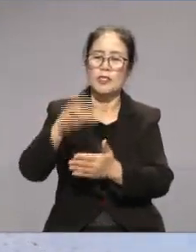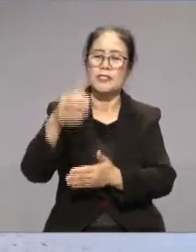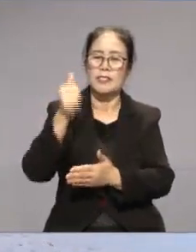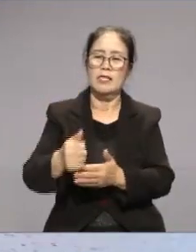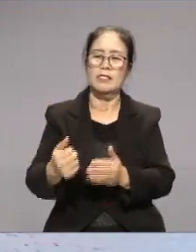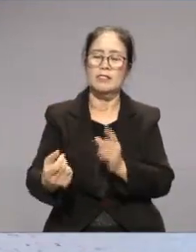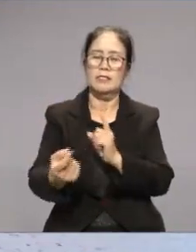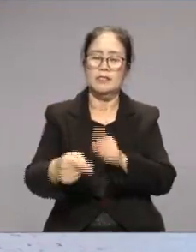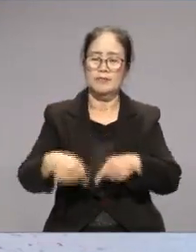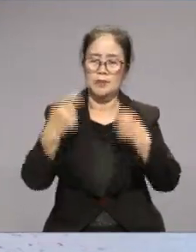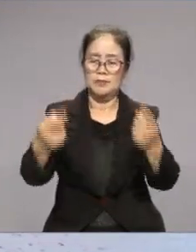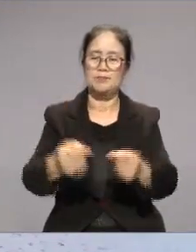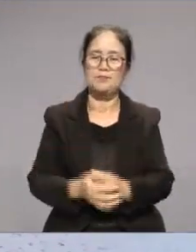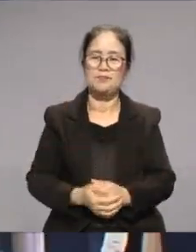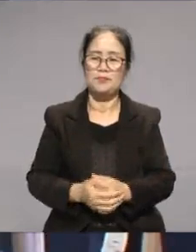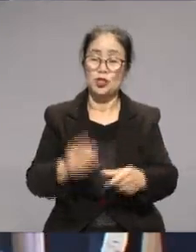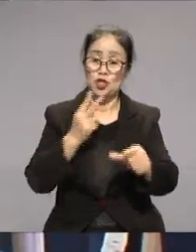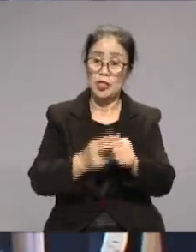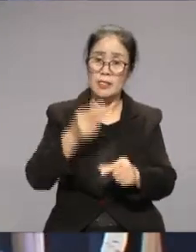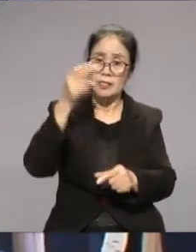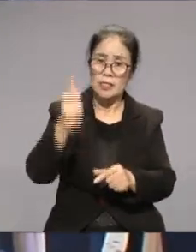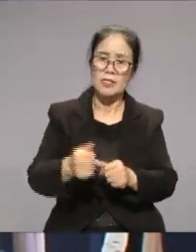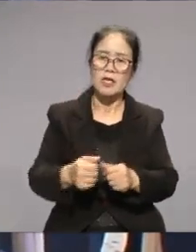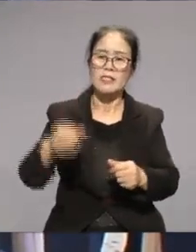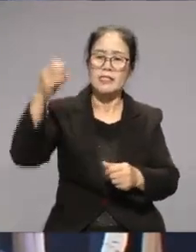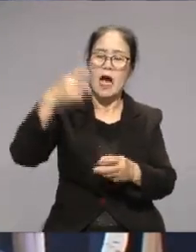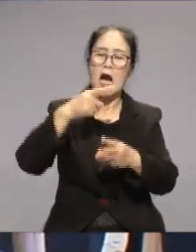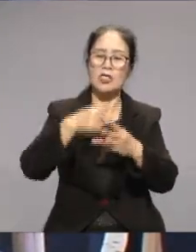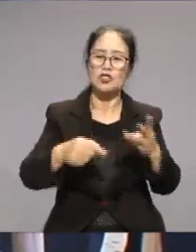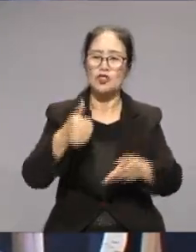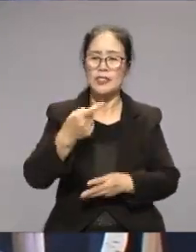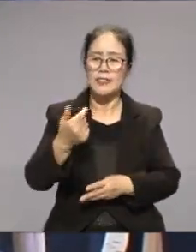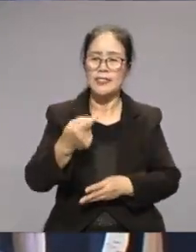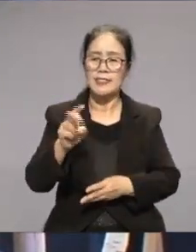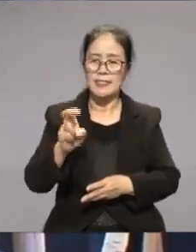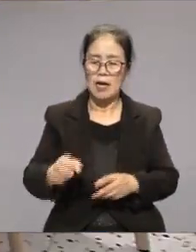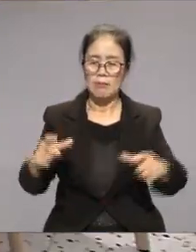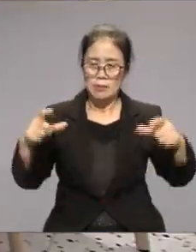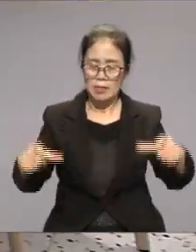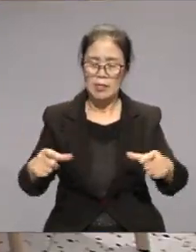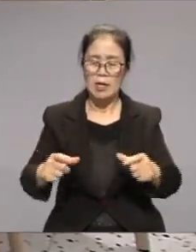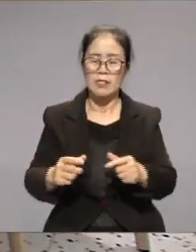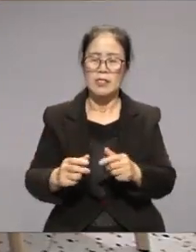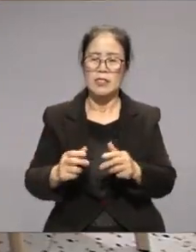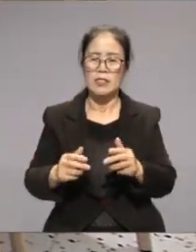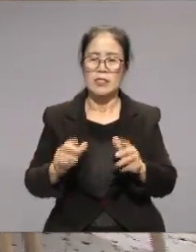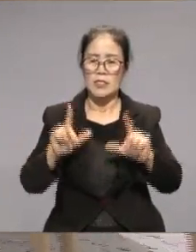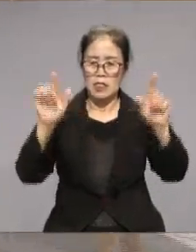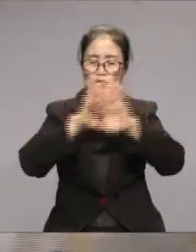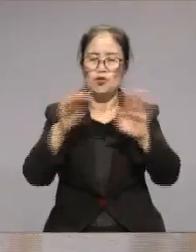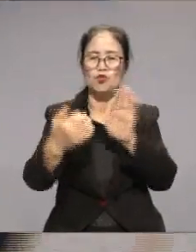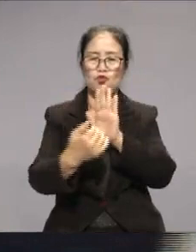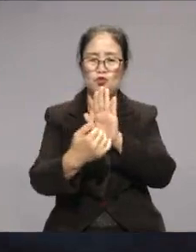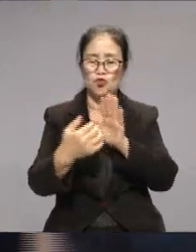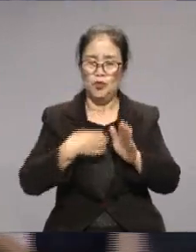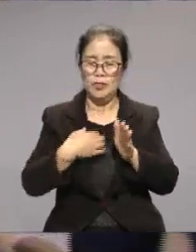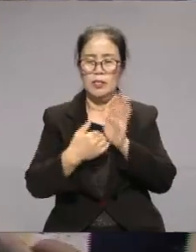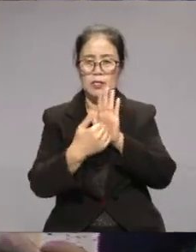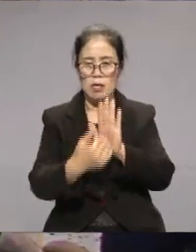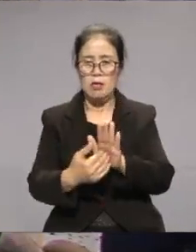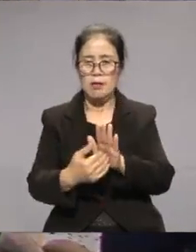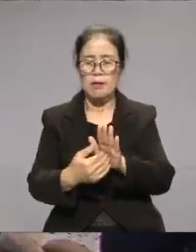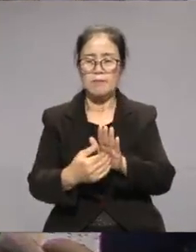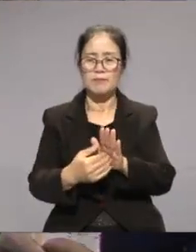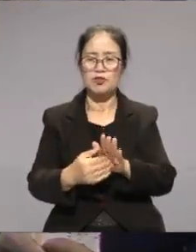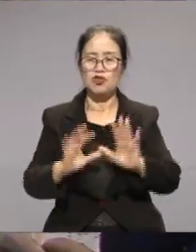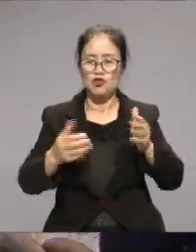참석했습니다 김세용 gh 사장은 양주 은남 산단을 기후위기에 대응하는 친환경 산업단지 모델로 축